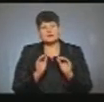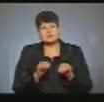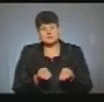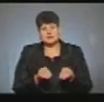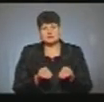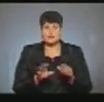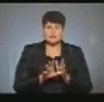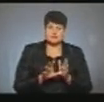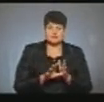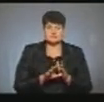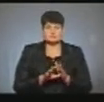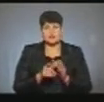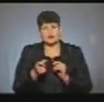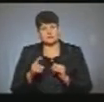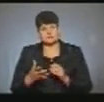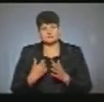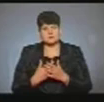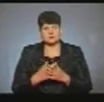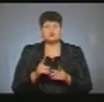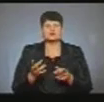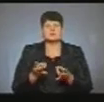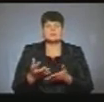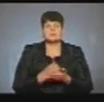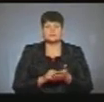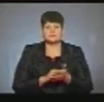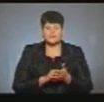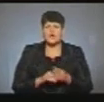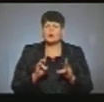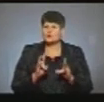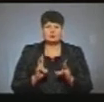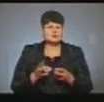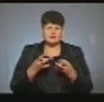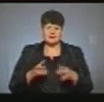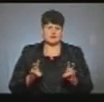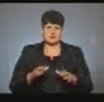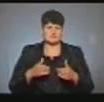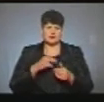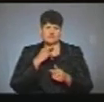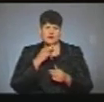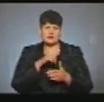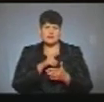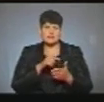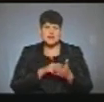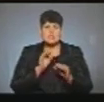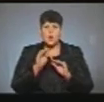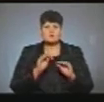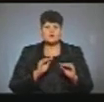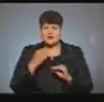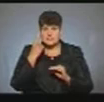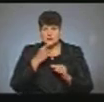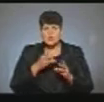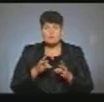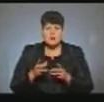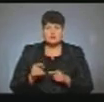які саме вихідні дані зібрати. Кому не варто звертати загалом увагу на питання облаштування індивідуального